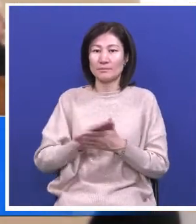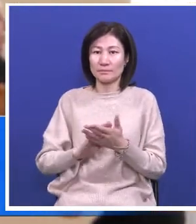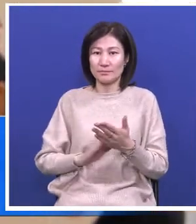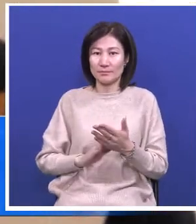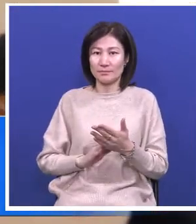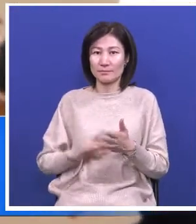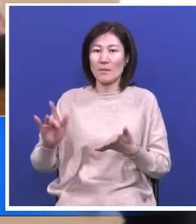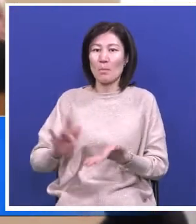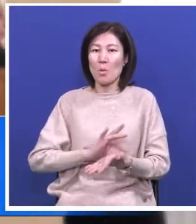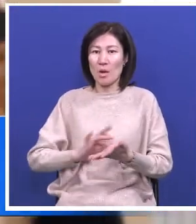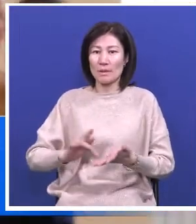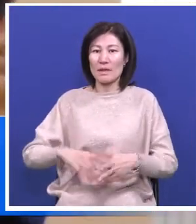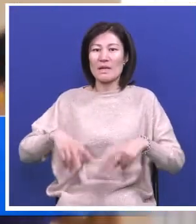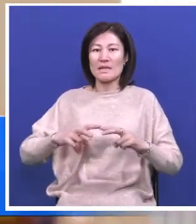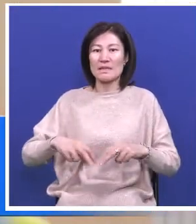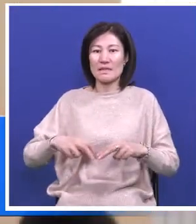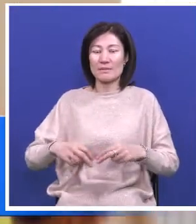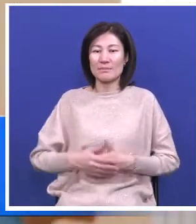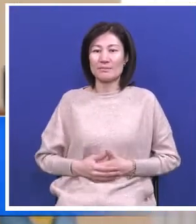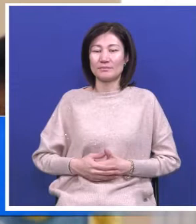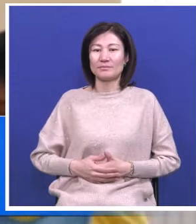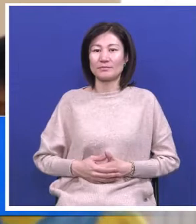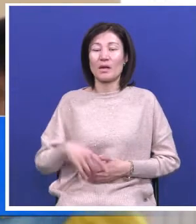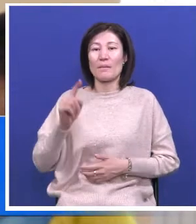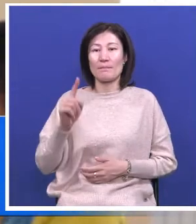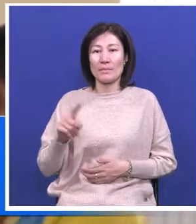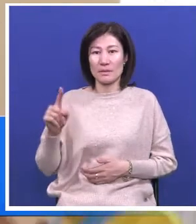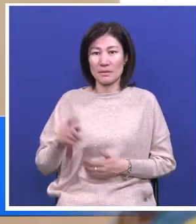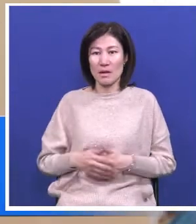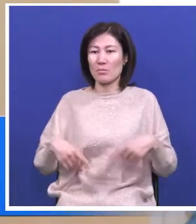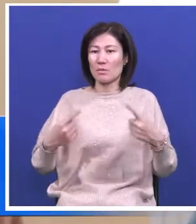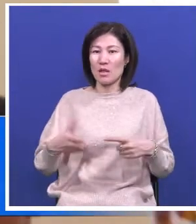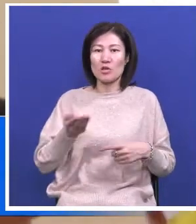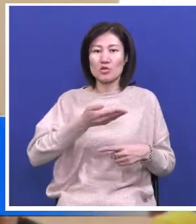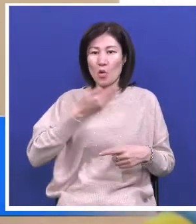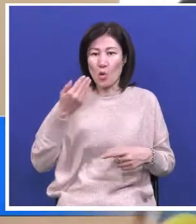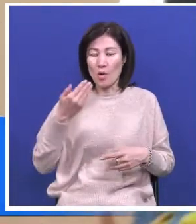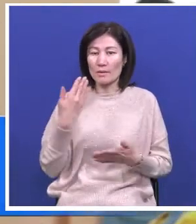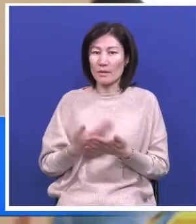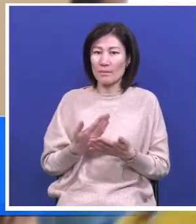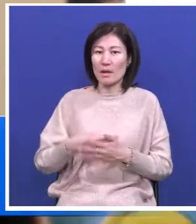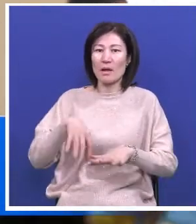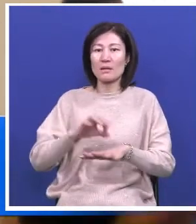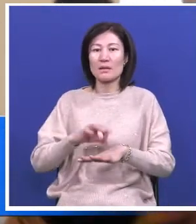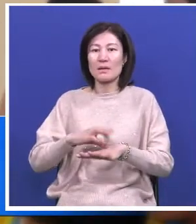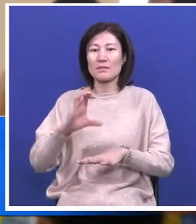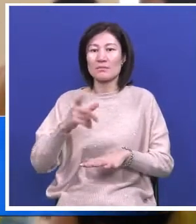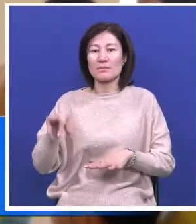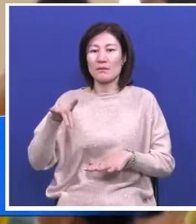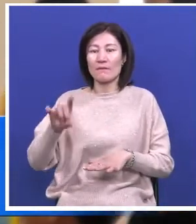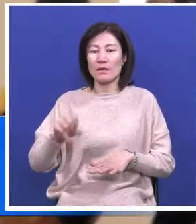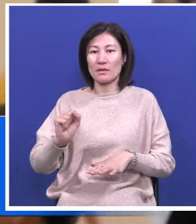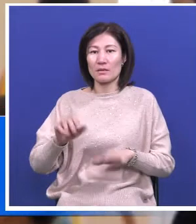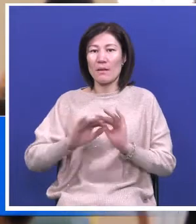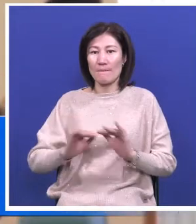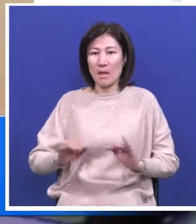біздің бухгалтерге жібереді. Потом біздің бухгалтер оны отметкасейді. Ол келмеген күндеріне справкасымен барлық балдар